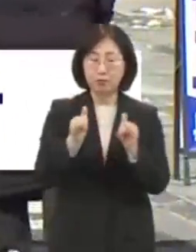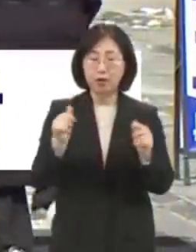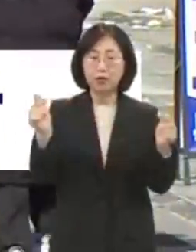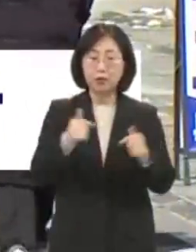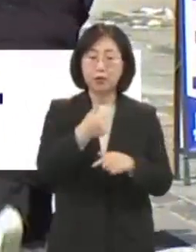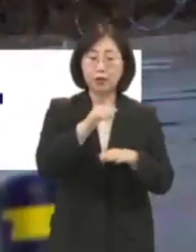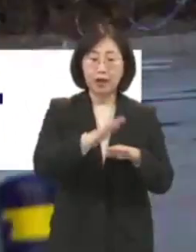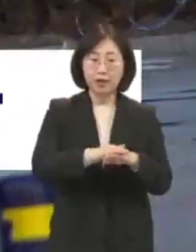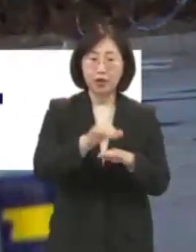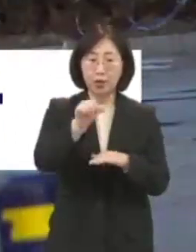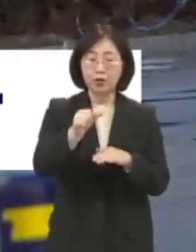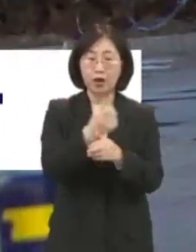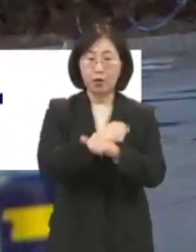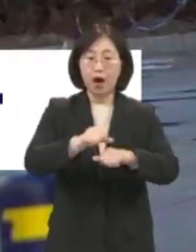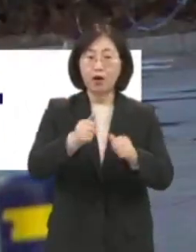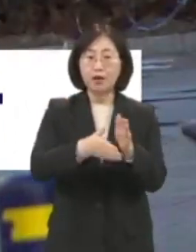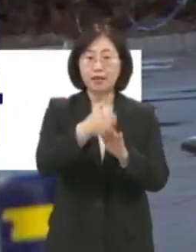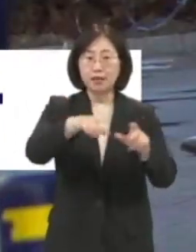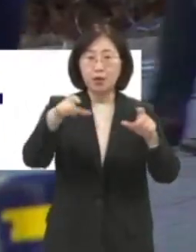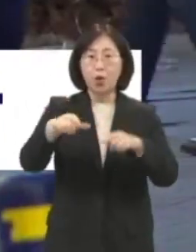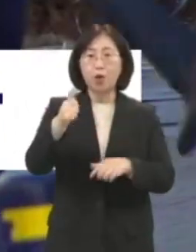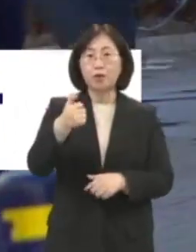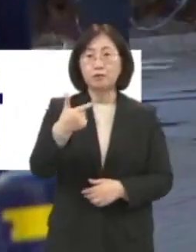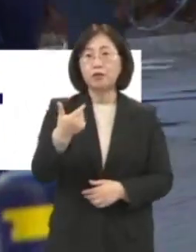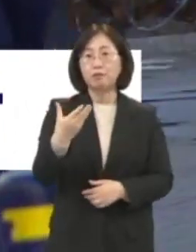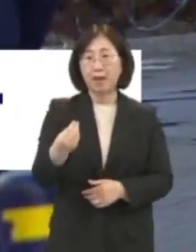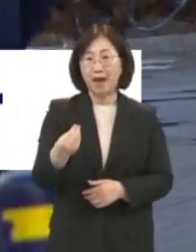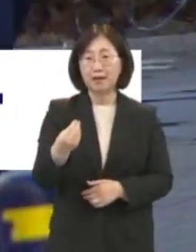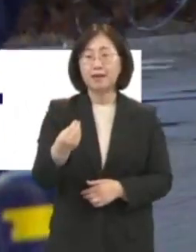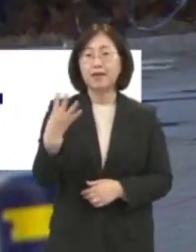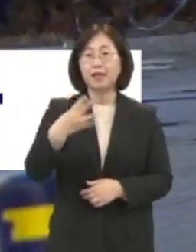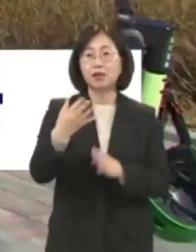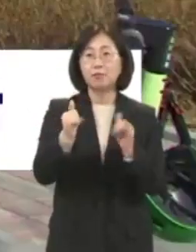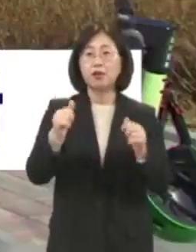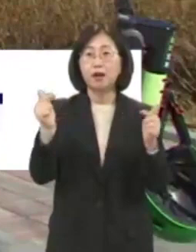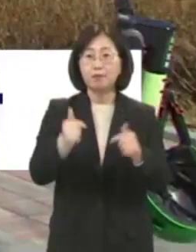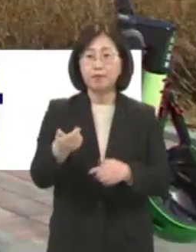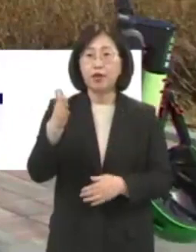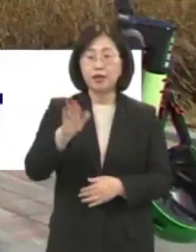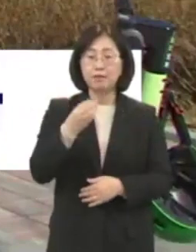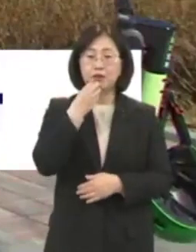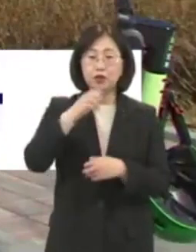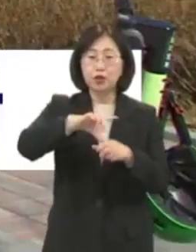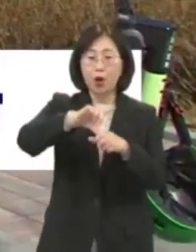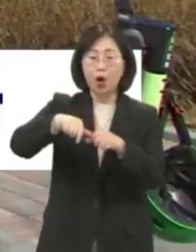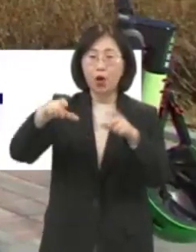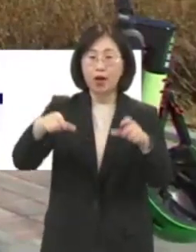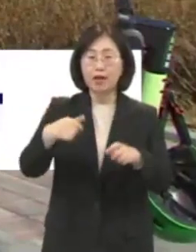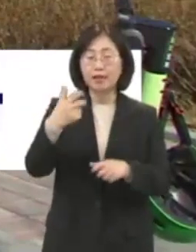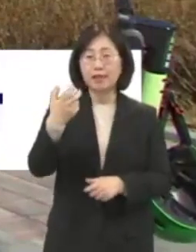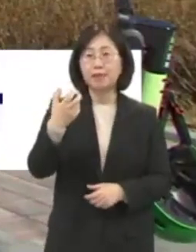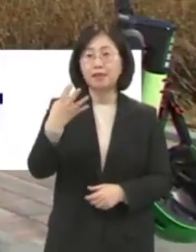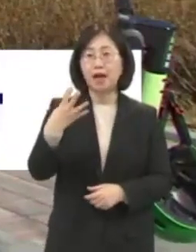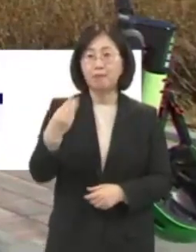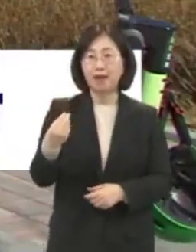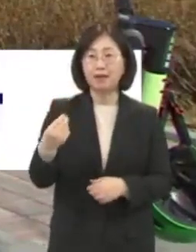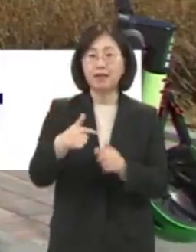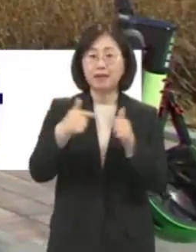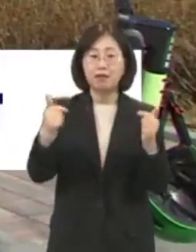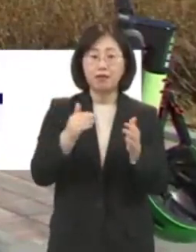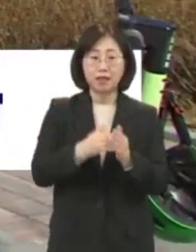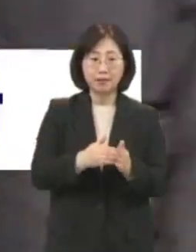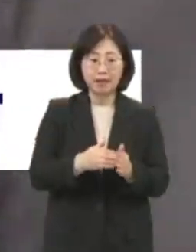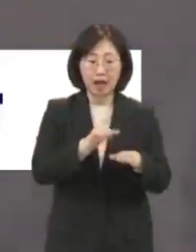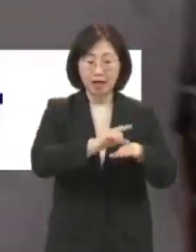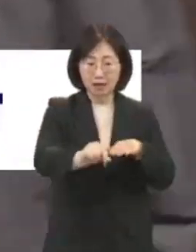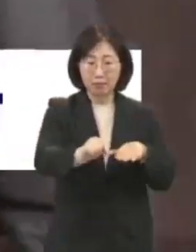대전 등 5대광역시 역시 56만 4,000여명이 감소했지만 수도권은 74만 8,000여명이 늘었습니다이